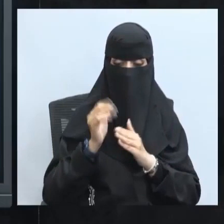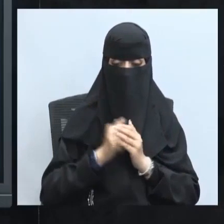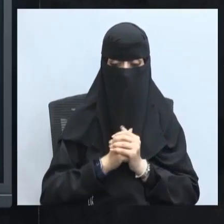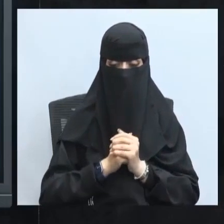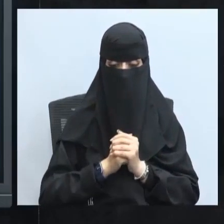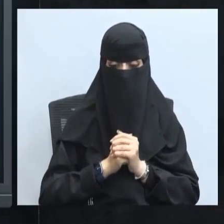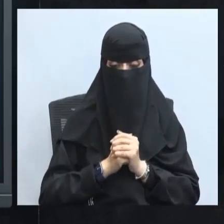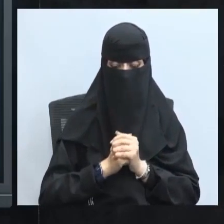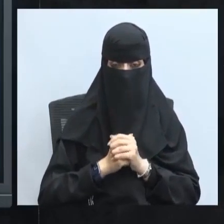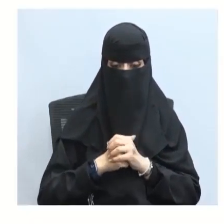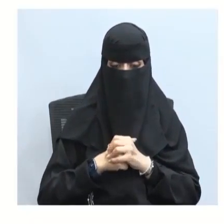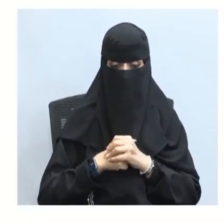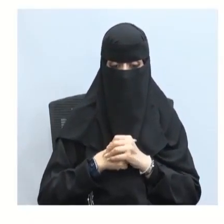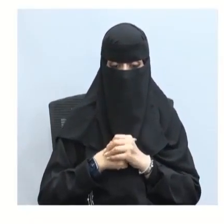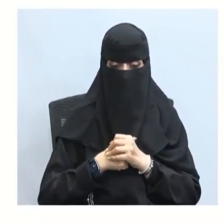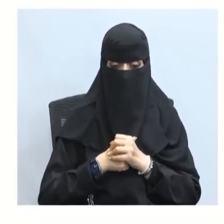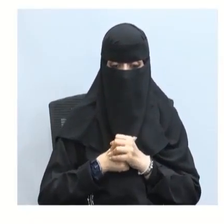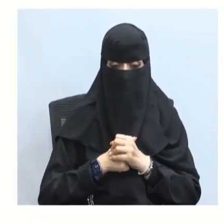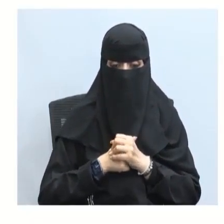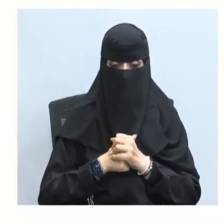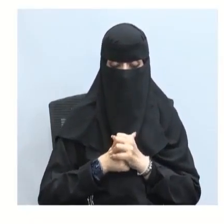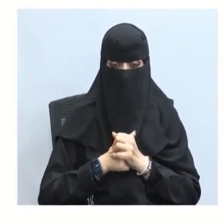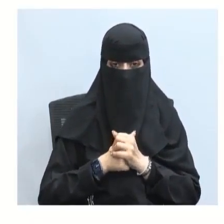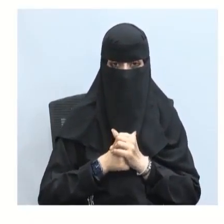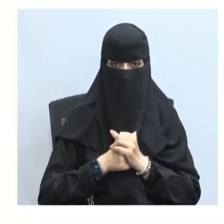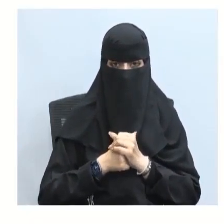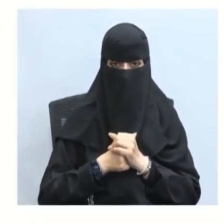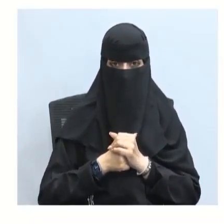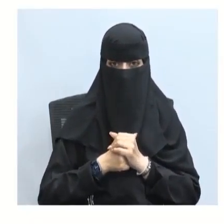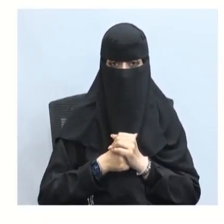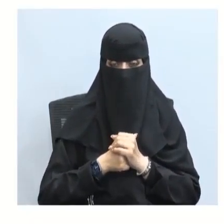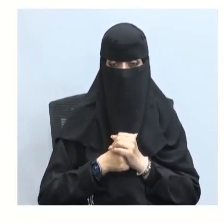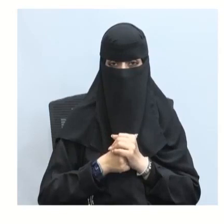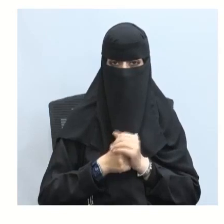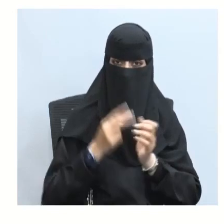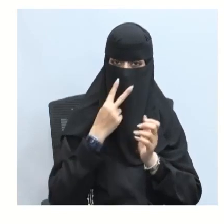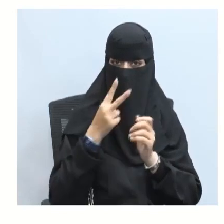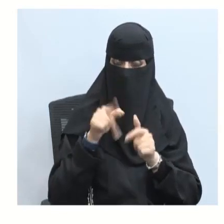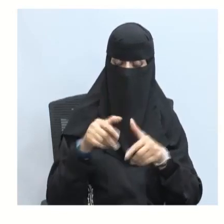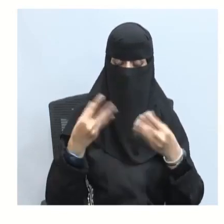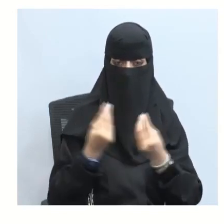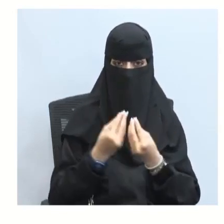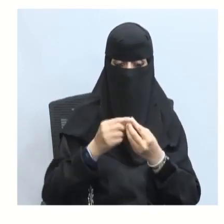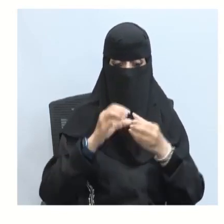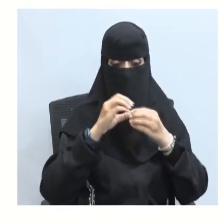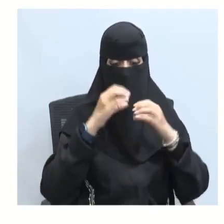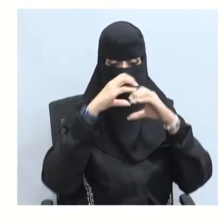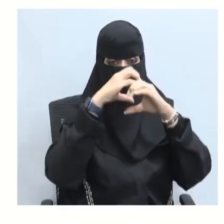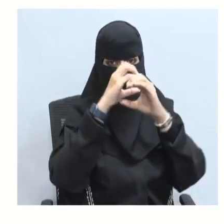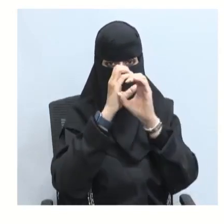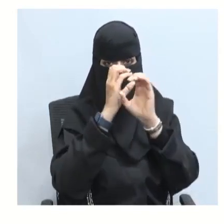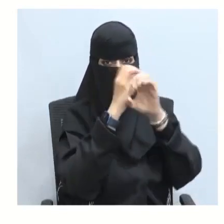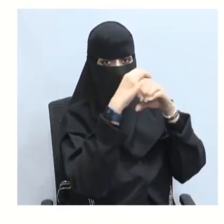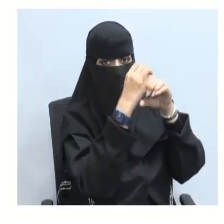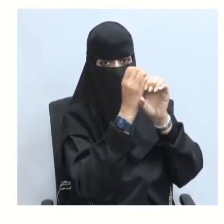للجلوكوز اذا هنا ايضا ارتباطات ومركبات اخرى لاحظ هنا قلنا انها عباره عن حلق اذا لاحظوا الصوره هذه